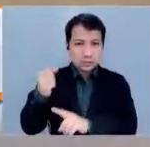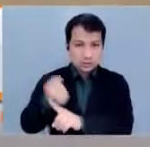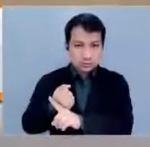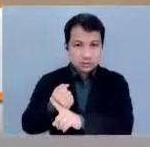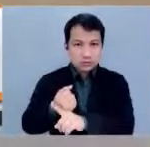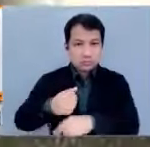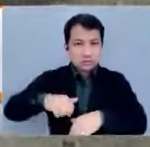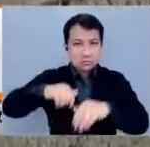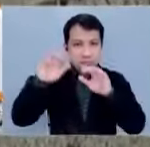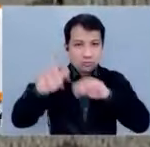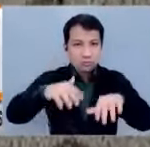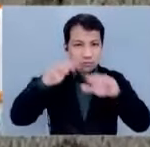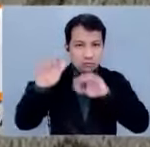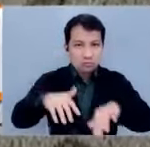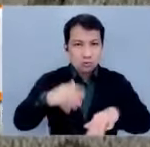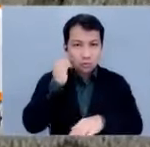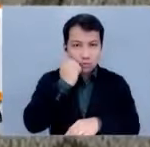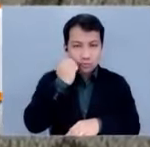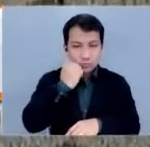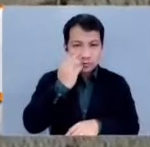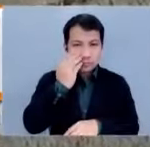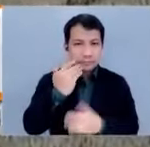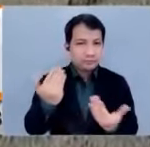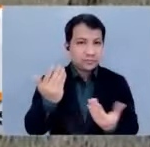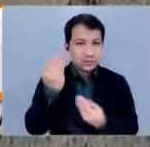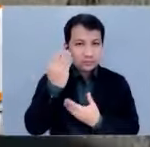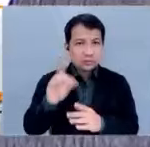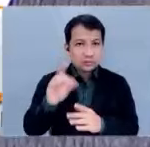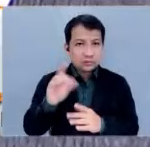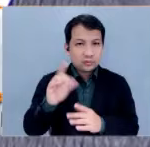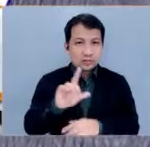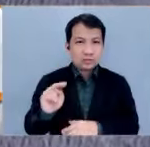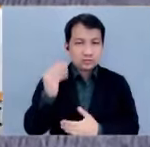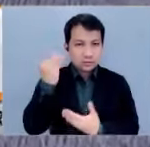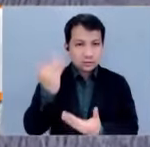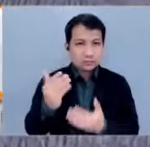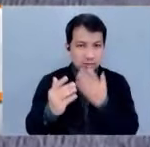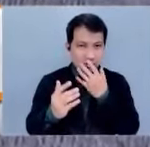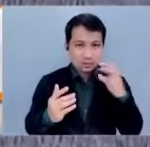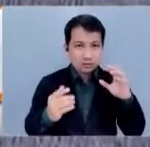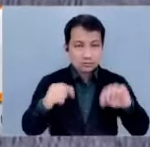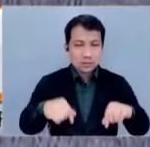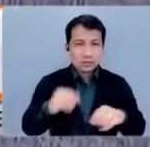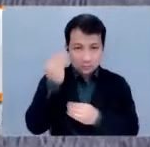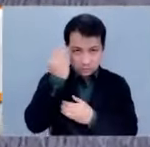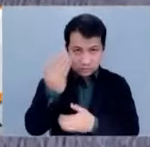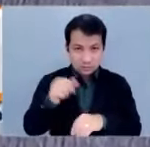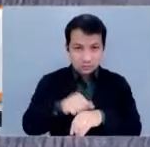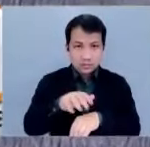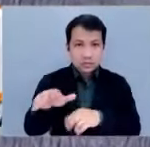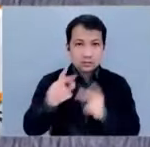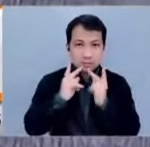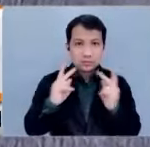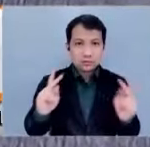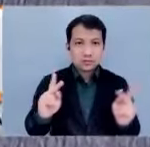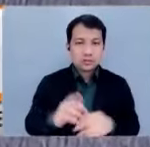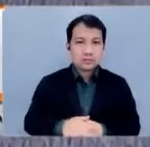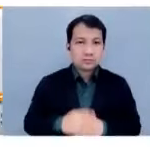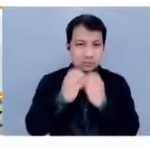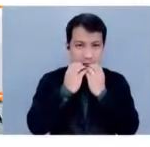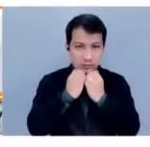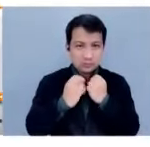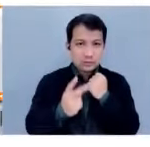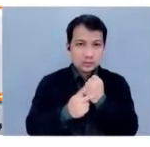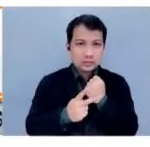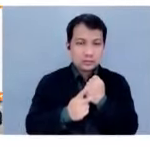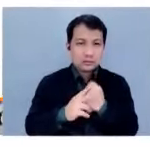na pag-ulan. Pero habang wala pang La Nina at dumating na ang tag-init, payo ng pag-asa sa publiko, magtipid sa paggamit ng